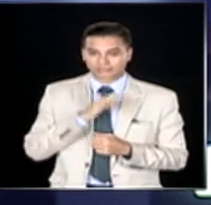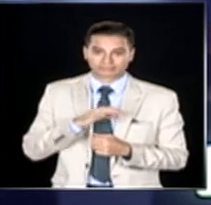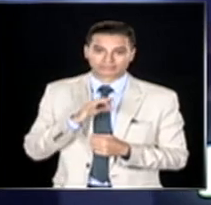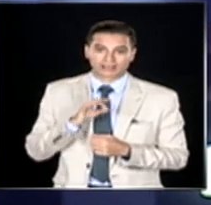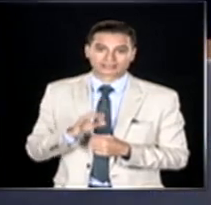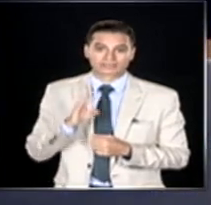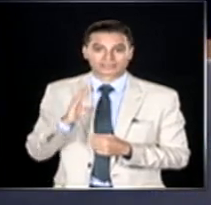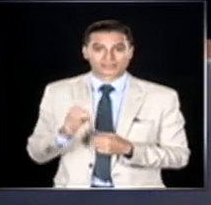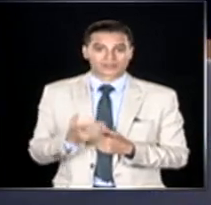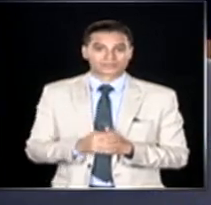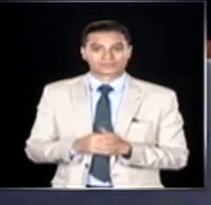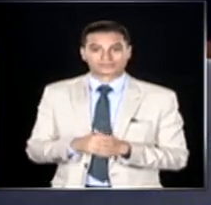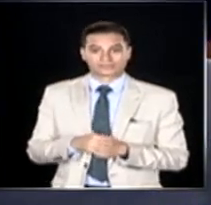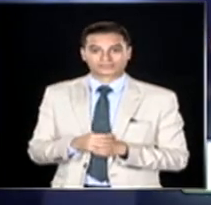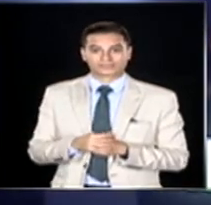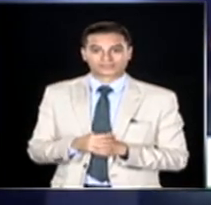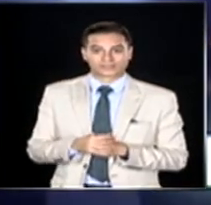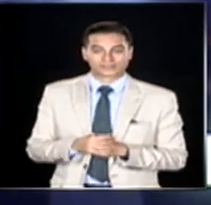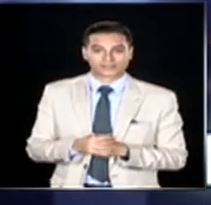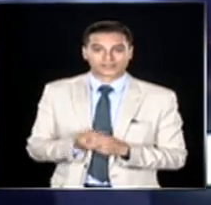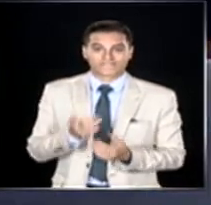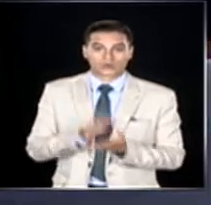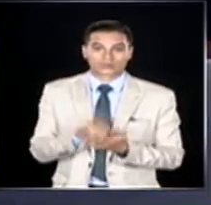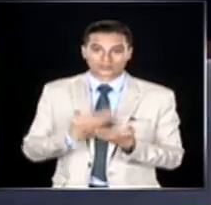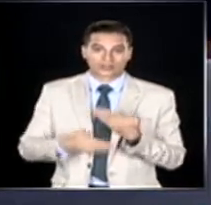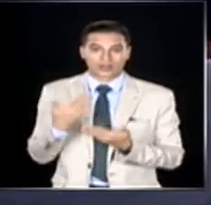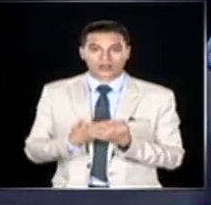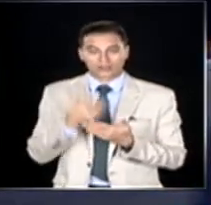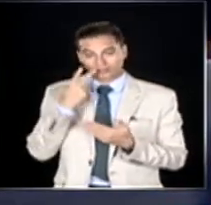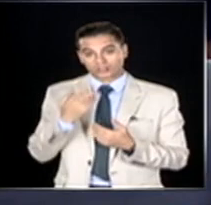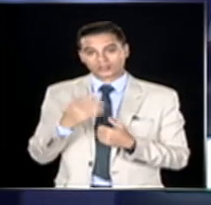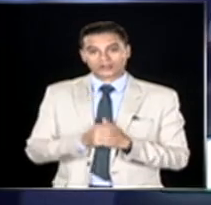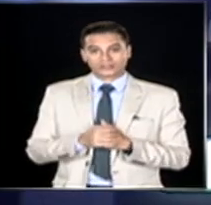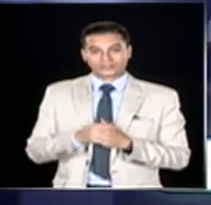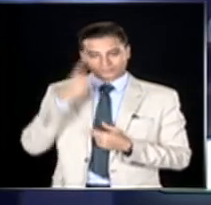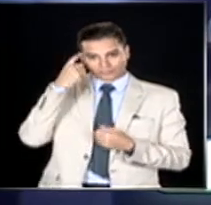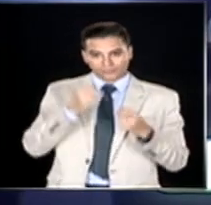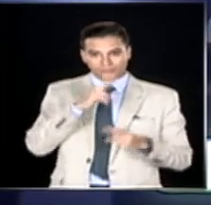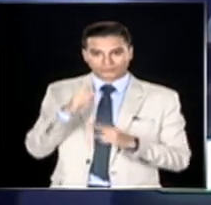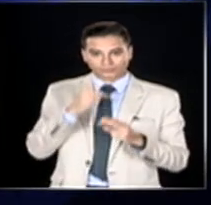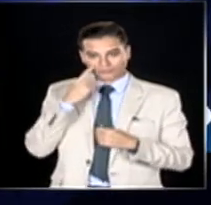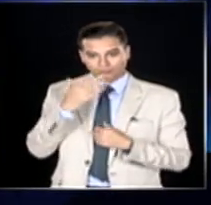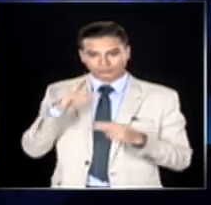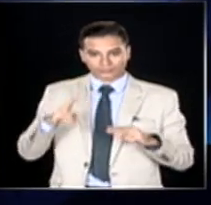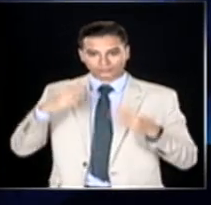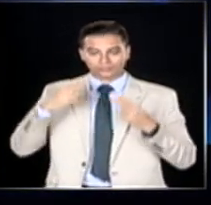لازم تتجاوب. ان شاء الله خير. فرصه انك تعوض. ان شاء الله. تحت الضغط